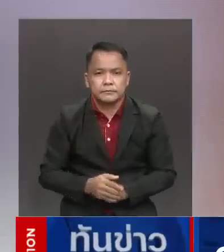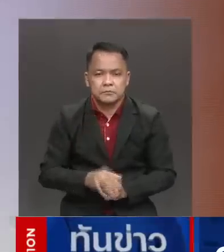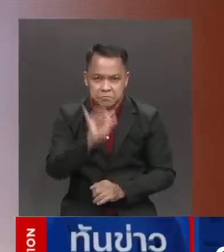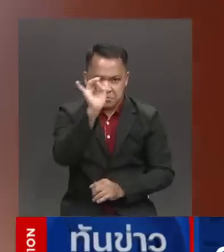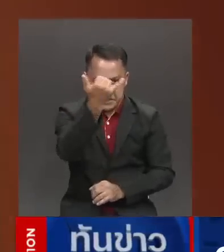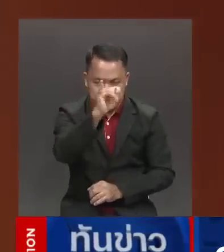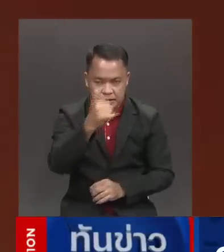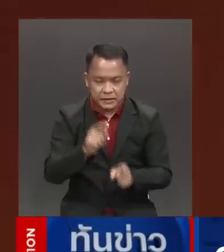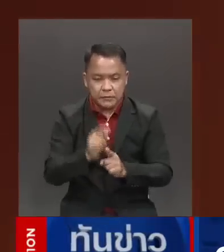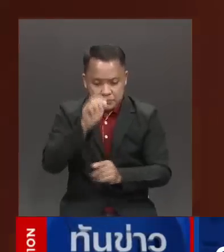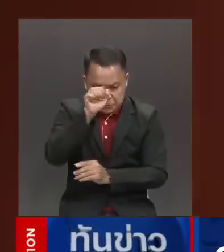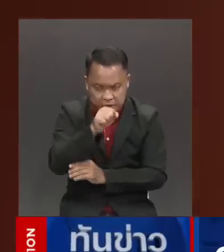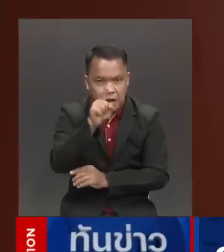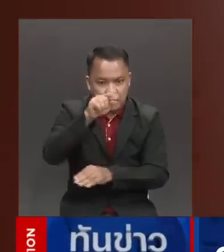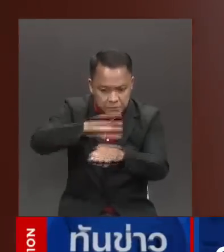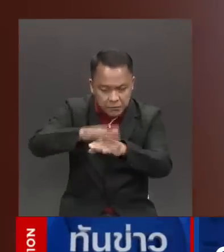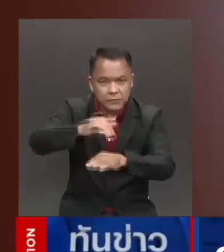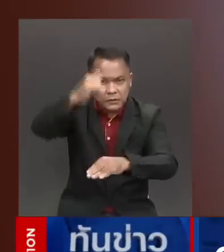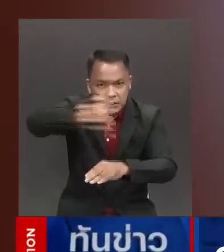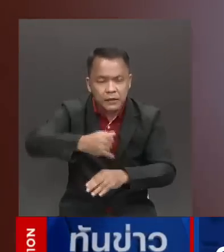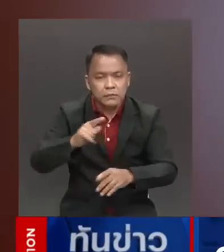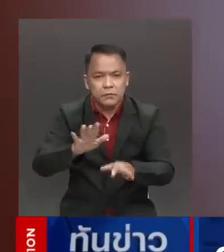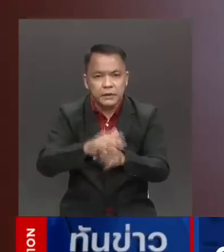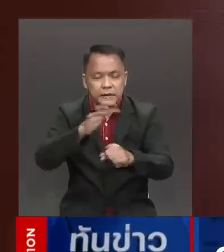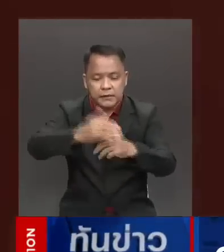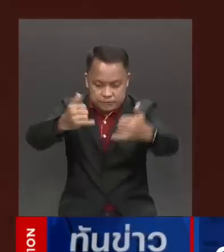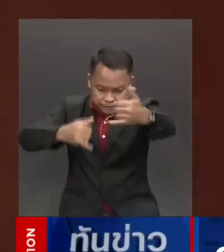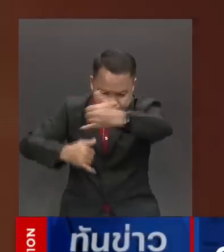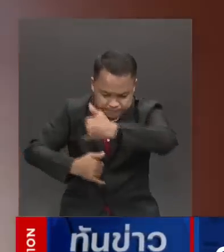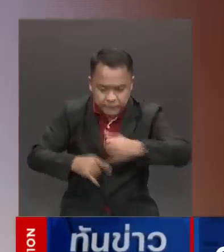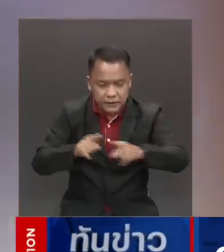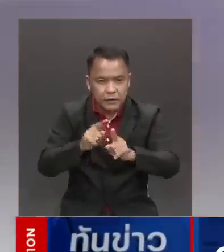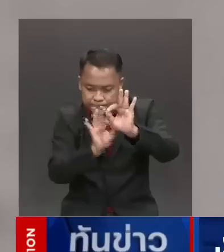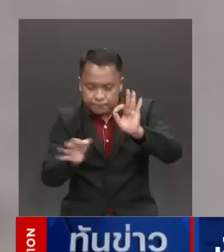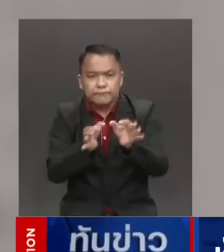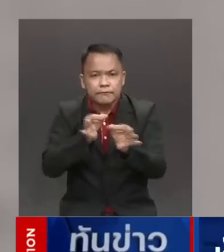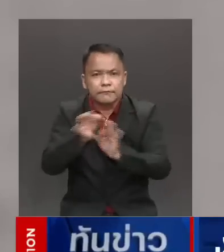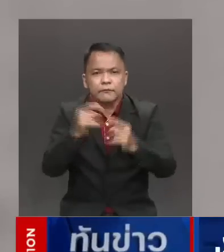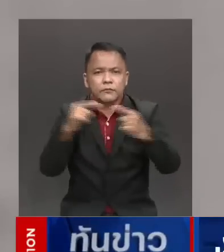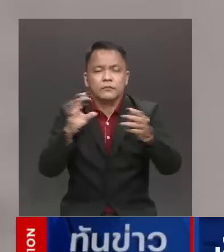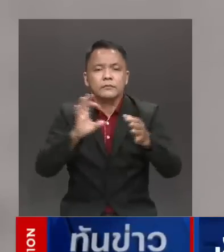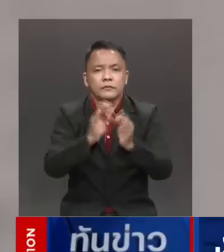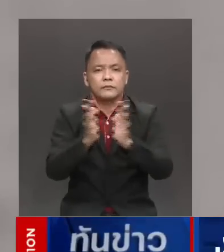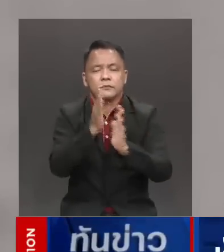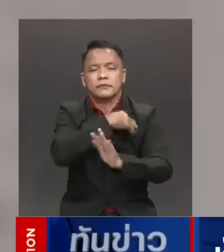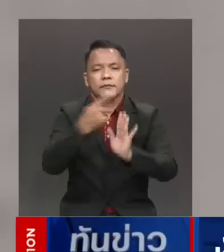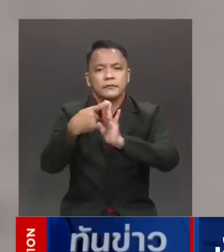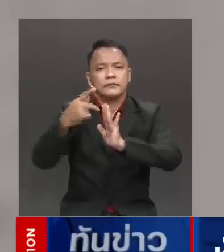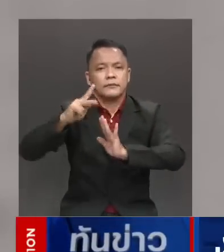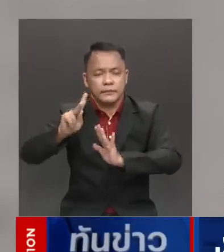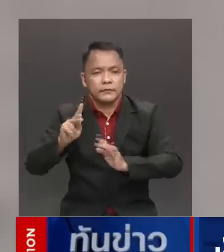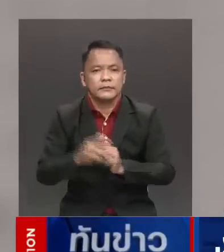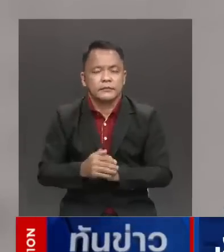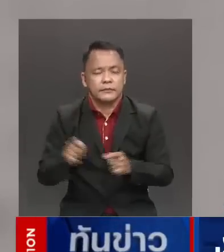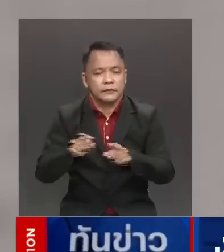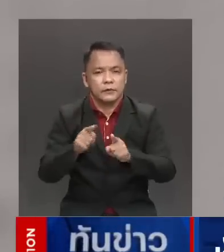างคนก็บอกว่าแค่ก้มหน้าก็โดนเรียกไปนั่งแล้วไปนั่งข้างหน้าเลยแล้วยังถูกเล ซ้องกับพระเคนี่แหละ เนี่ยนะ